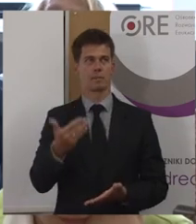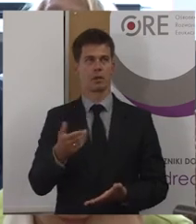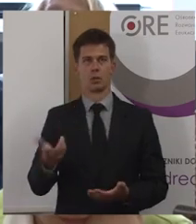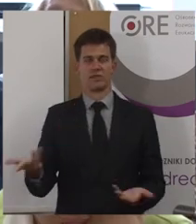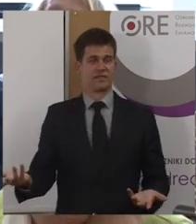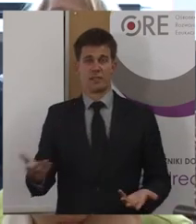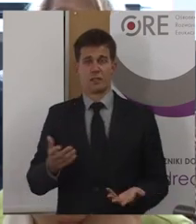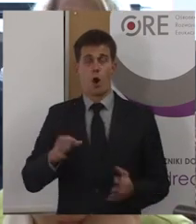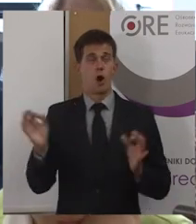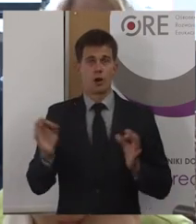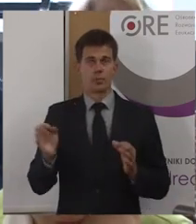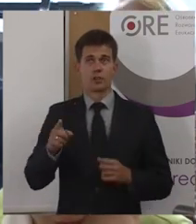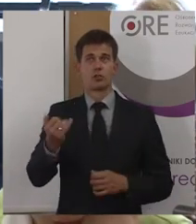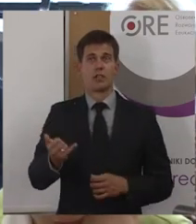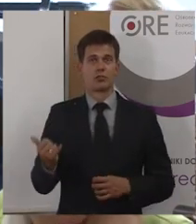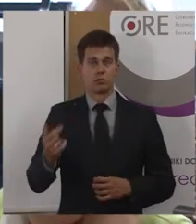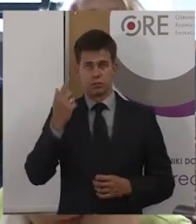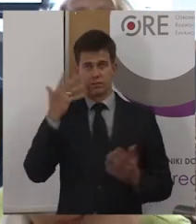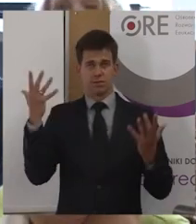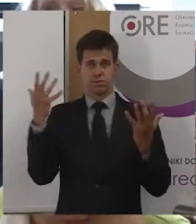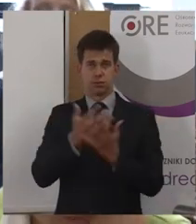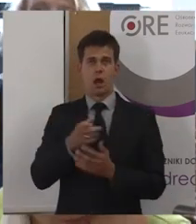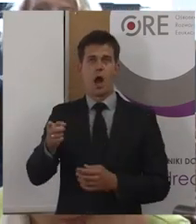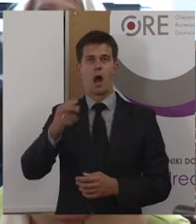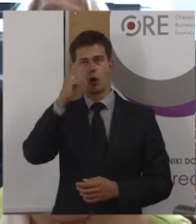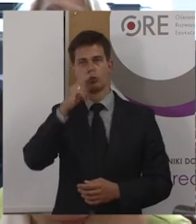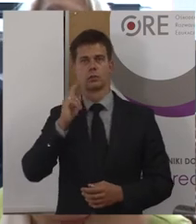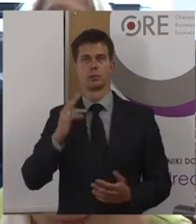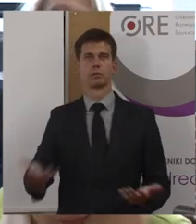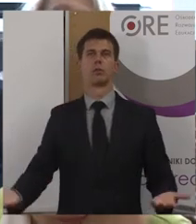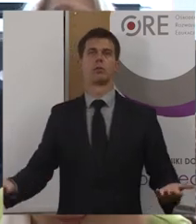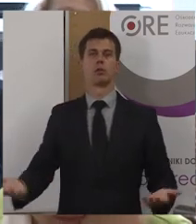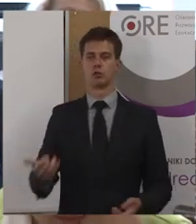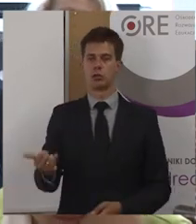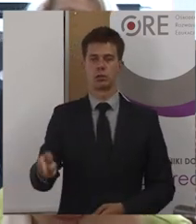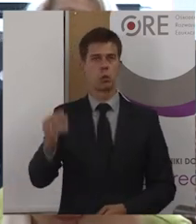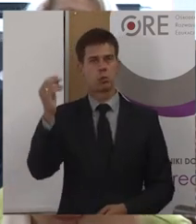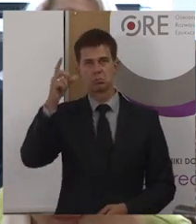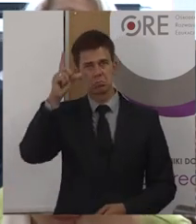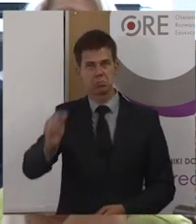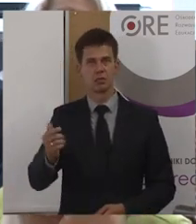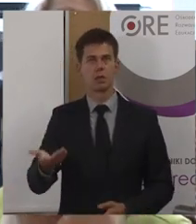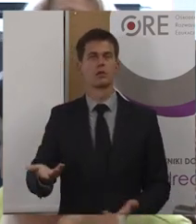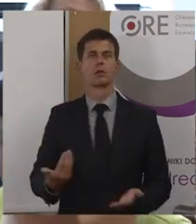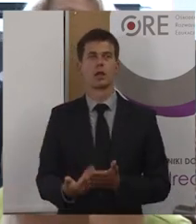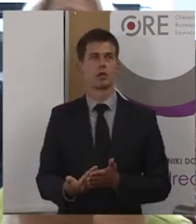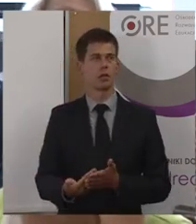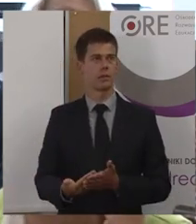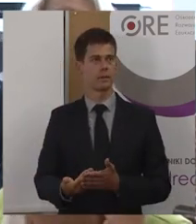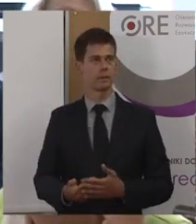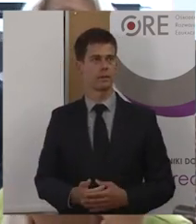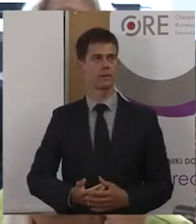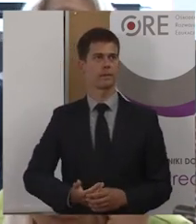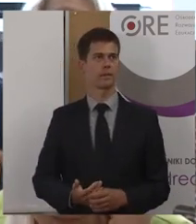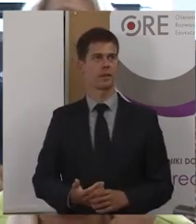to jest tragedia życiowa dla tych dzieci, dla ich rodzin, kiedy rodzice płaczą, że im wyrządzono krzywdę w świetle polskiego prawa. Bo się uczyli